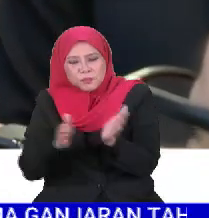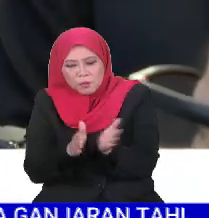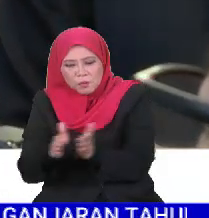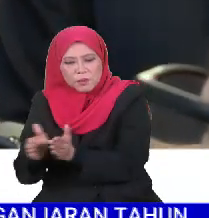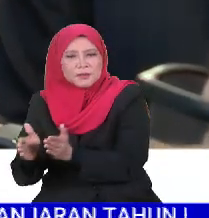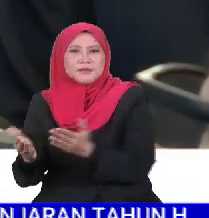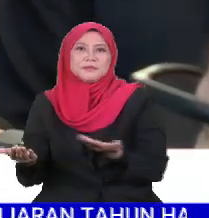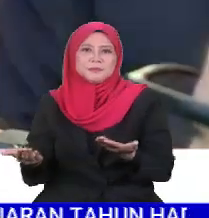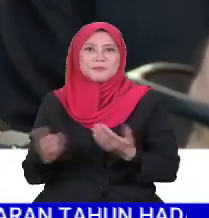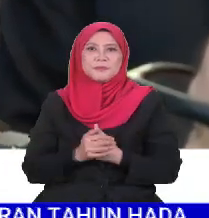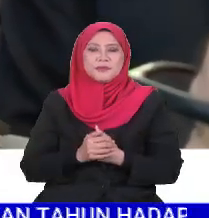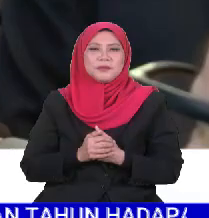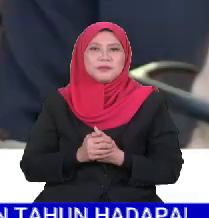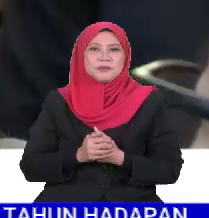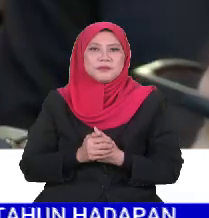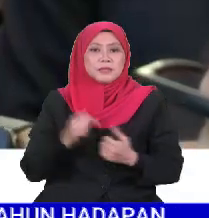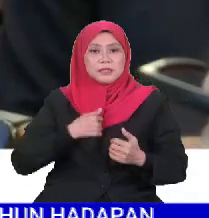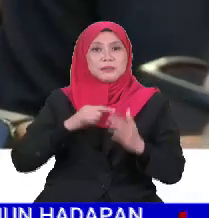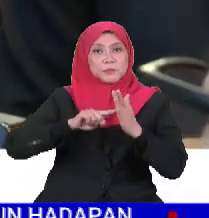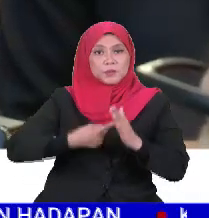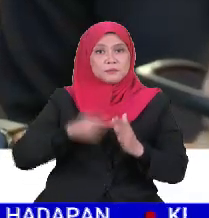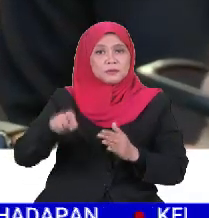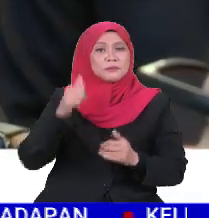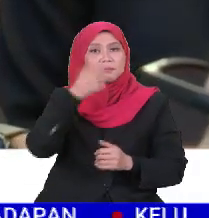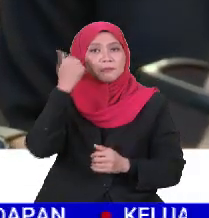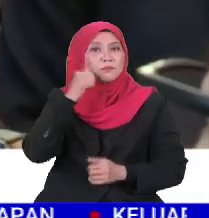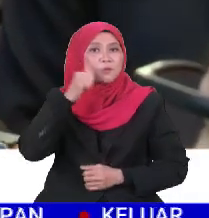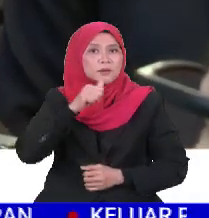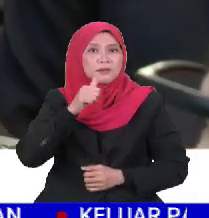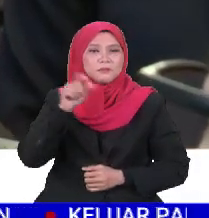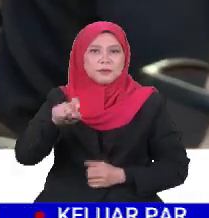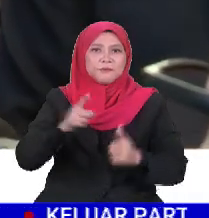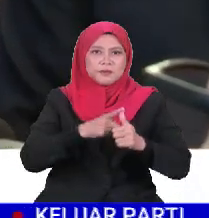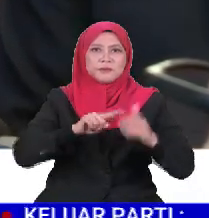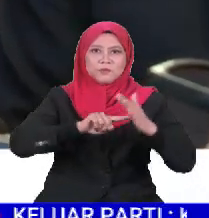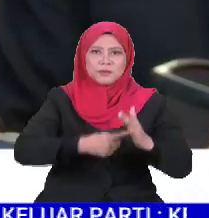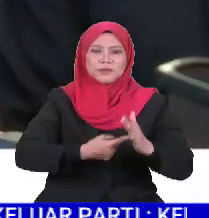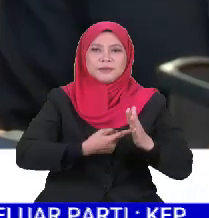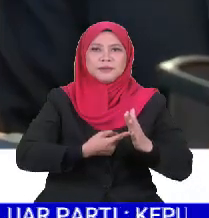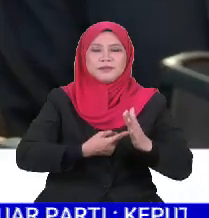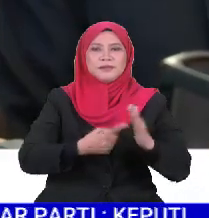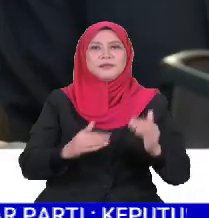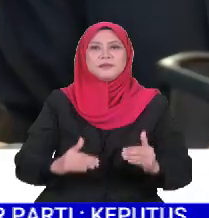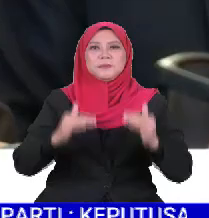kecil-kecilan. So saya sebab itu saya mulakan sebab kita wanita, jadi kita nak mulakan yang itu dulu. So kita buat